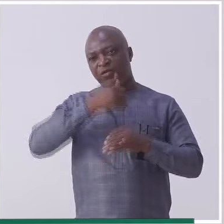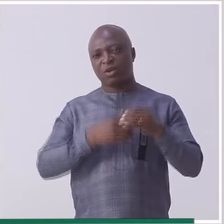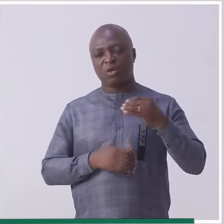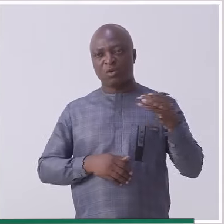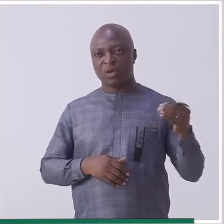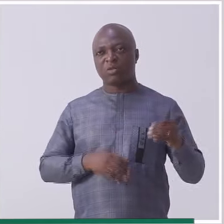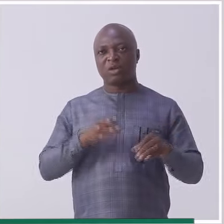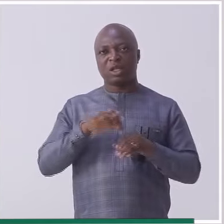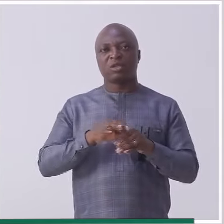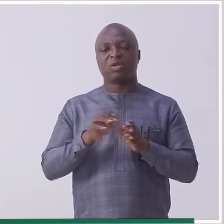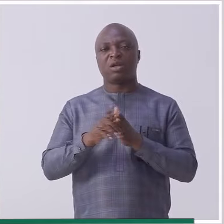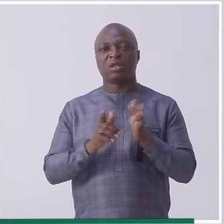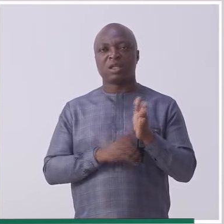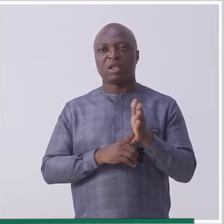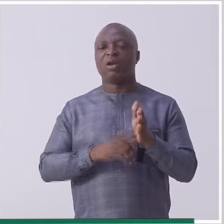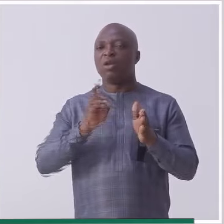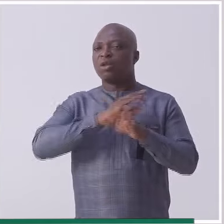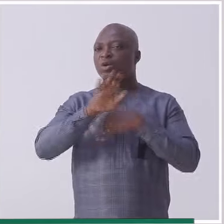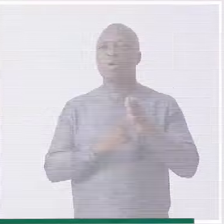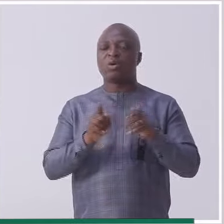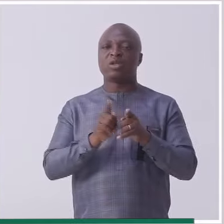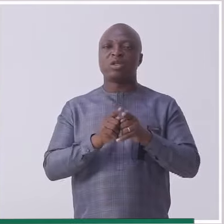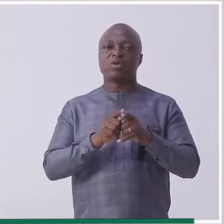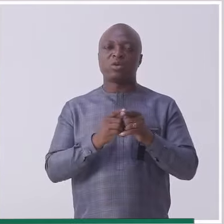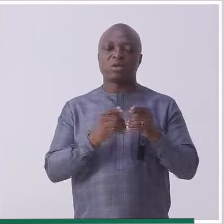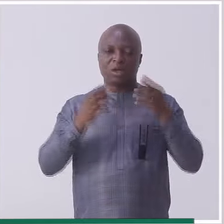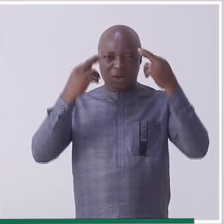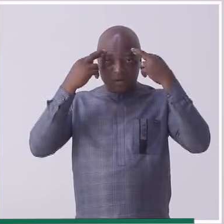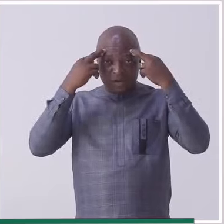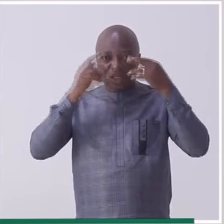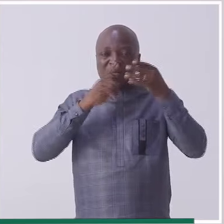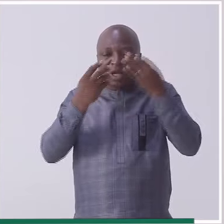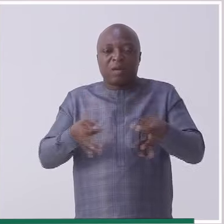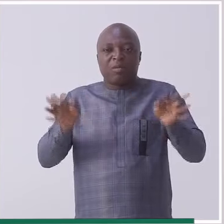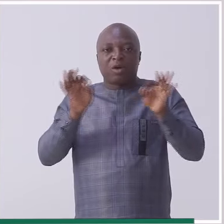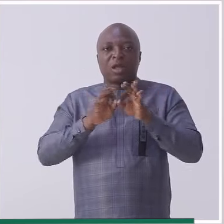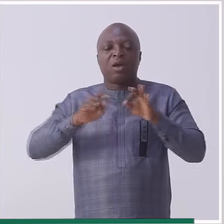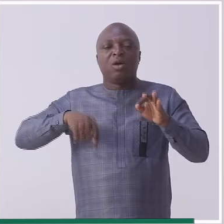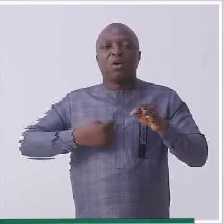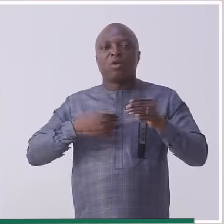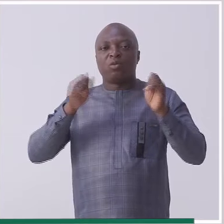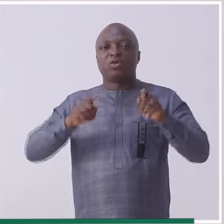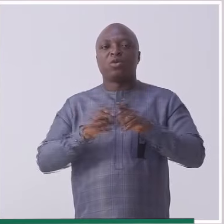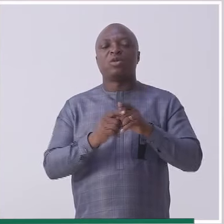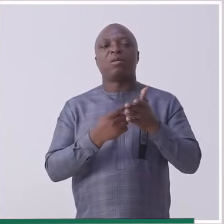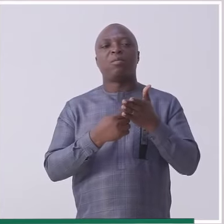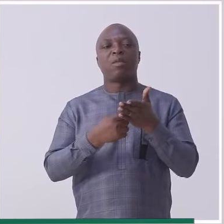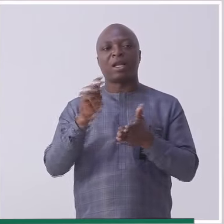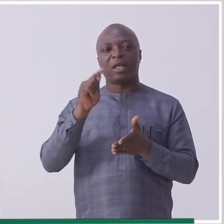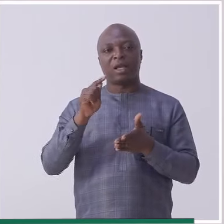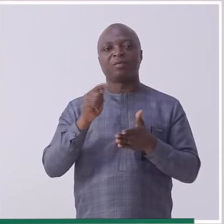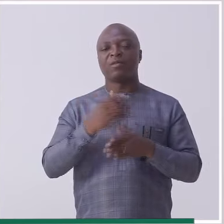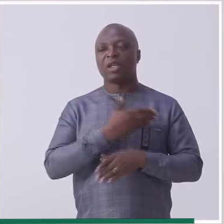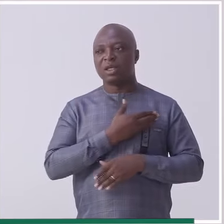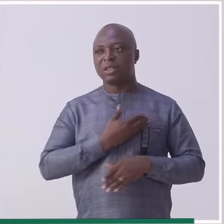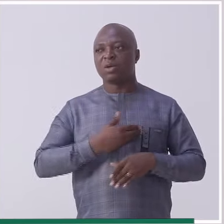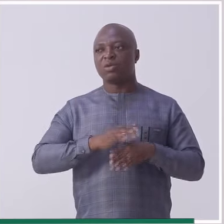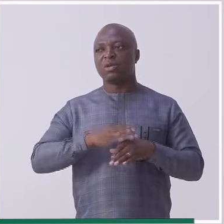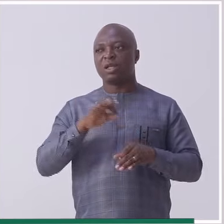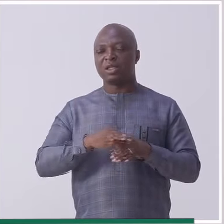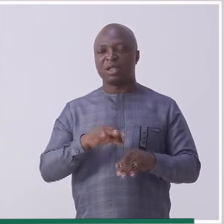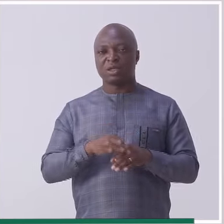l'élection législative. Donc tous ces critères font qu'évidemment, il est important que nous puissions marquer un sérieux sur les